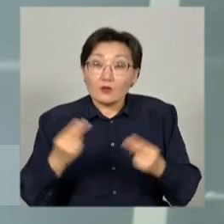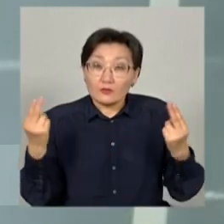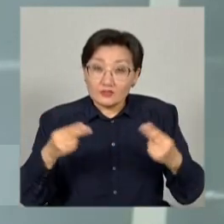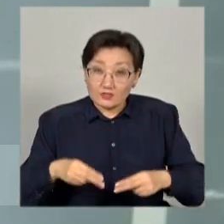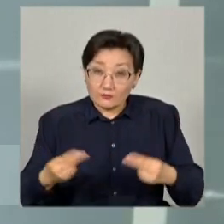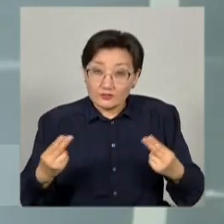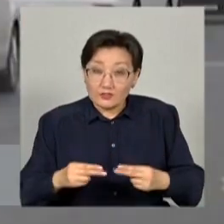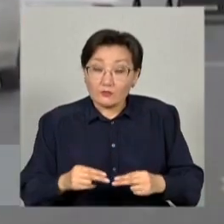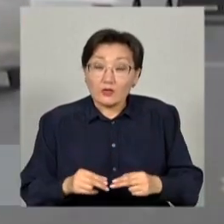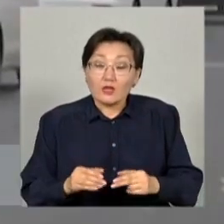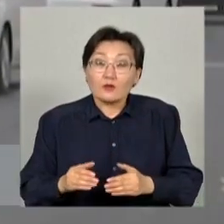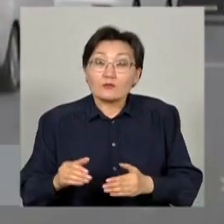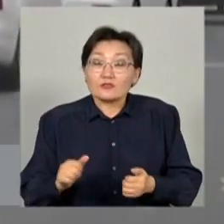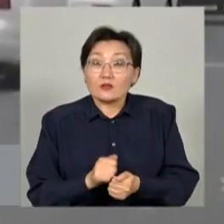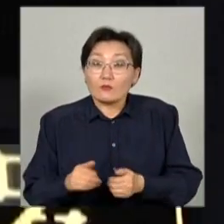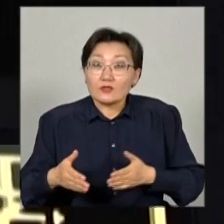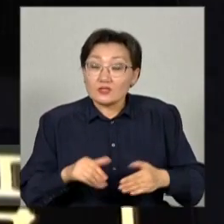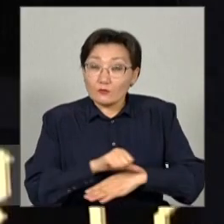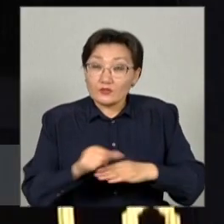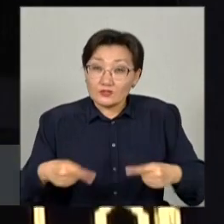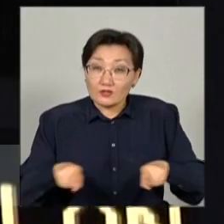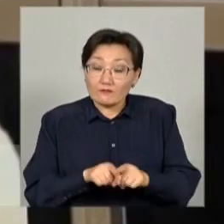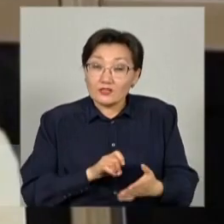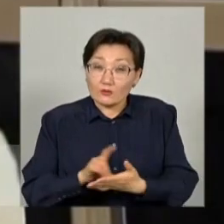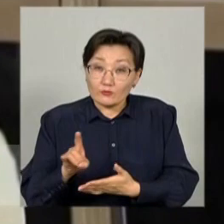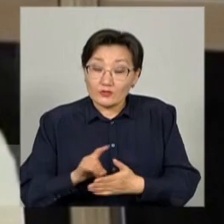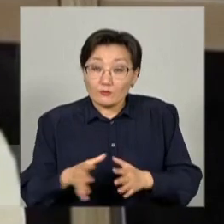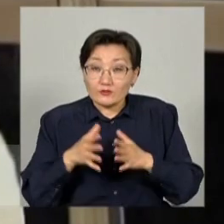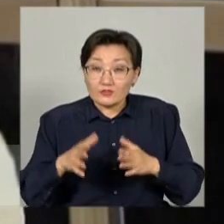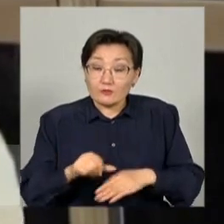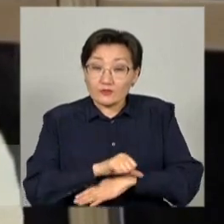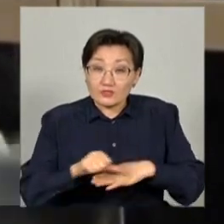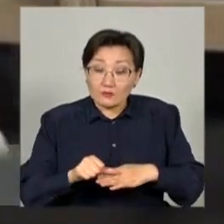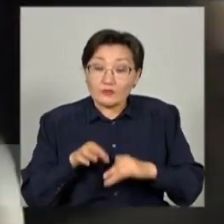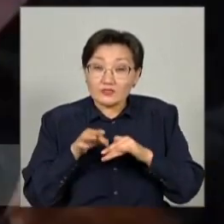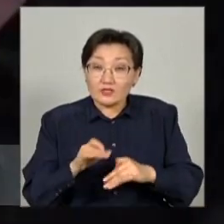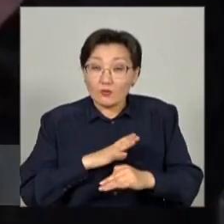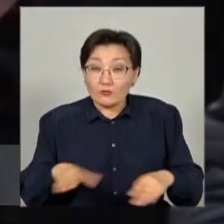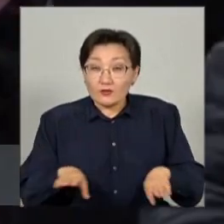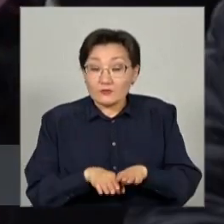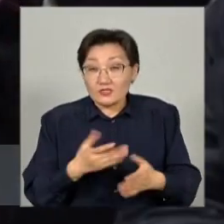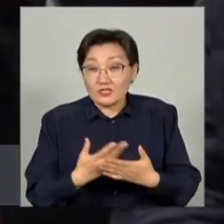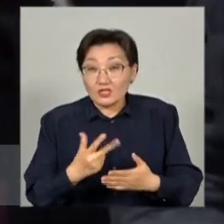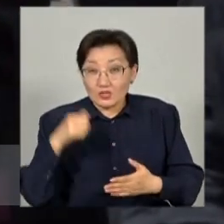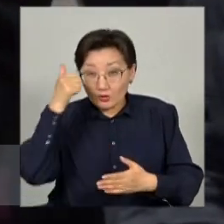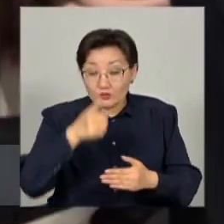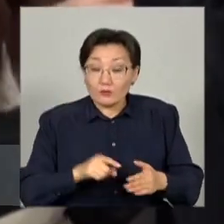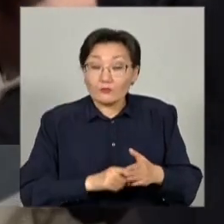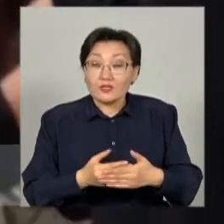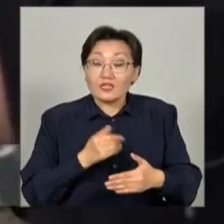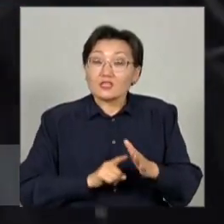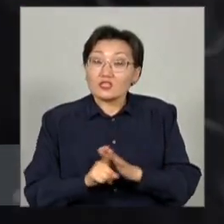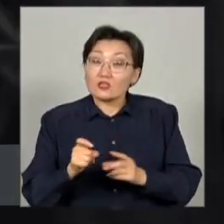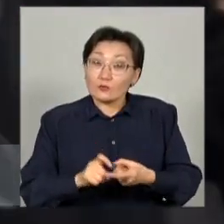контрольно-пропускных пунктов на сухопутных и морских границах, а также в аэропортах. Большинство пограничных переходов были закрыты почти 3 года назад с начала